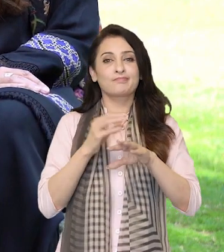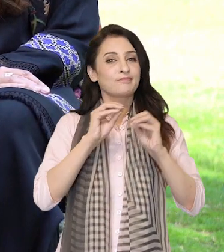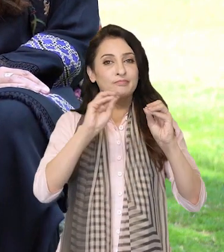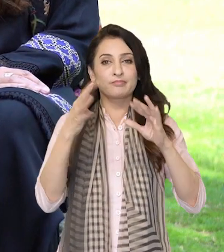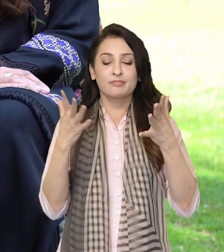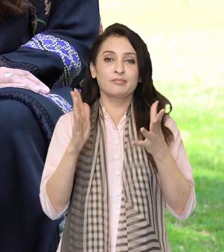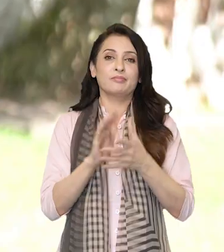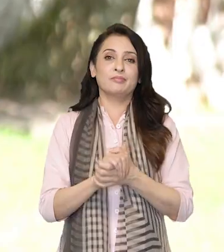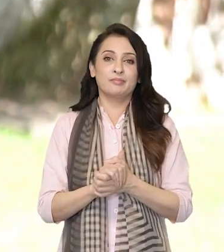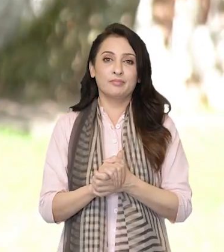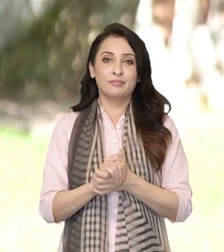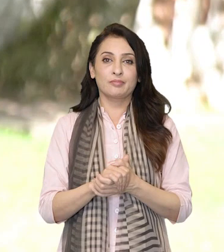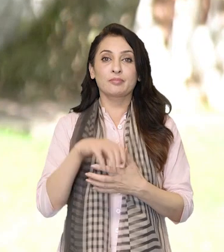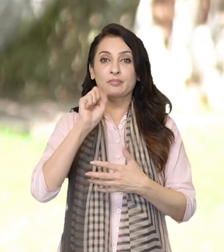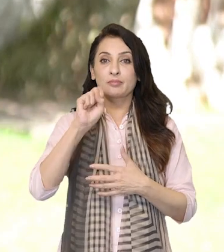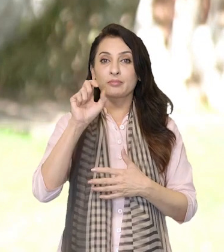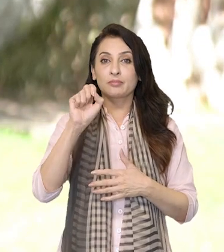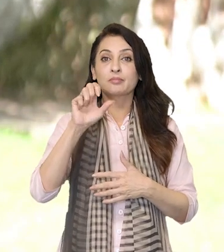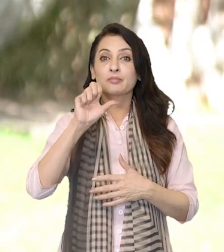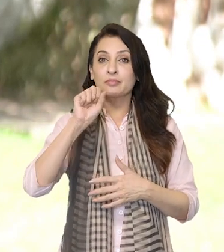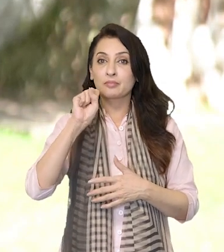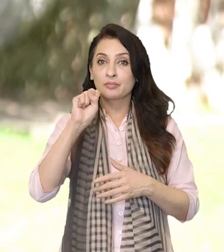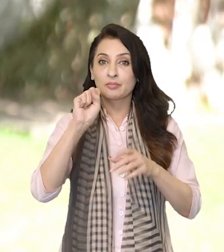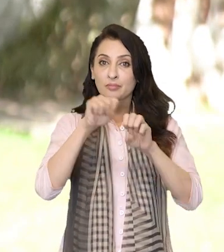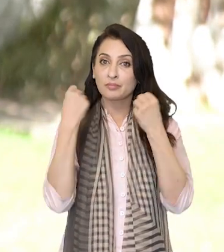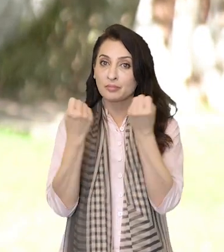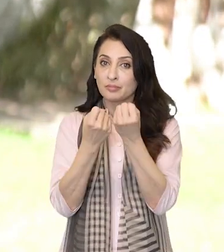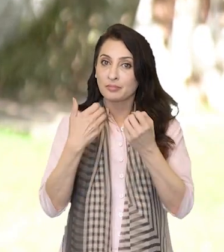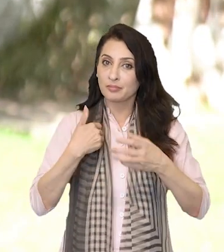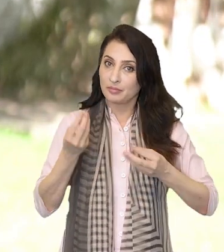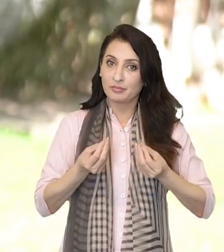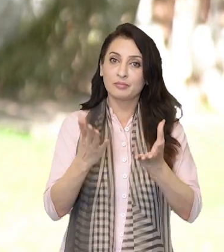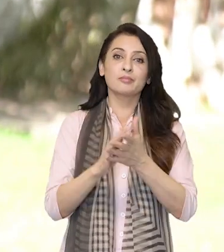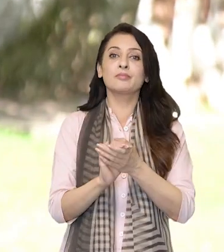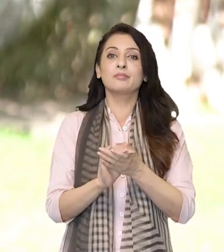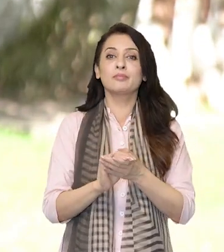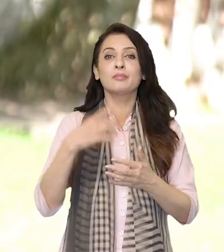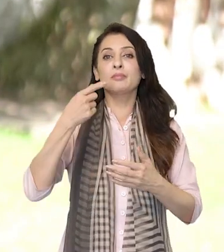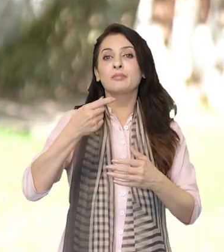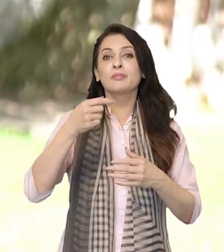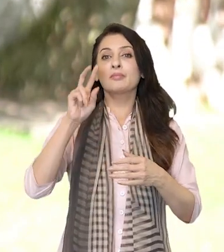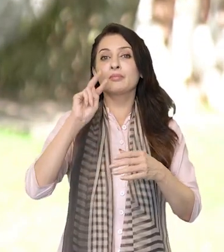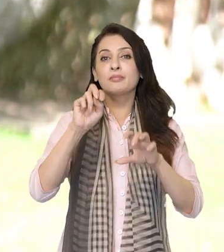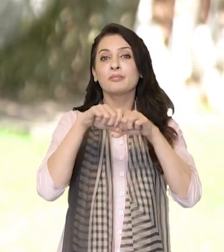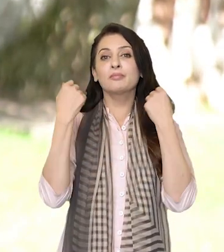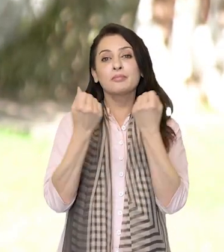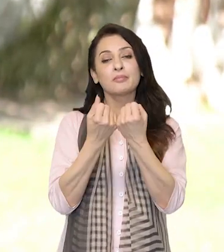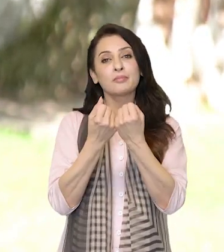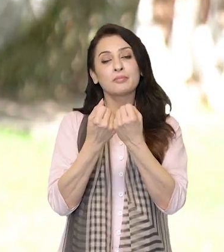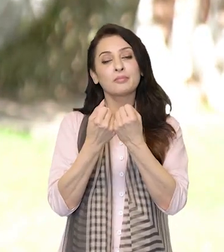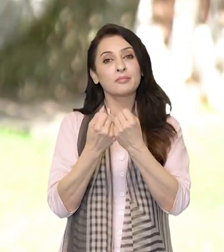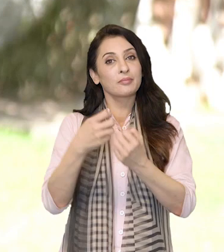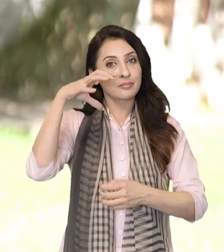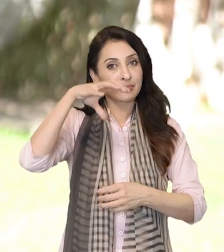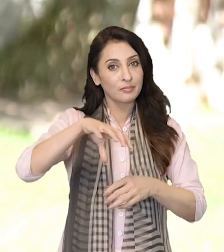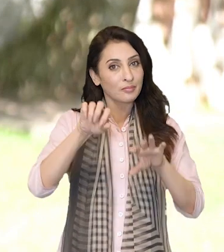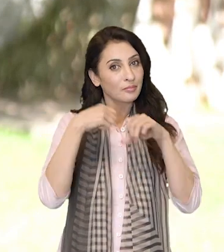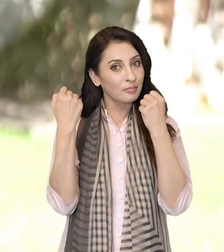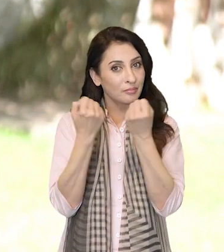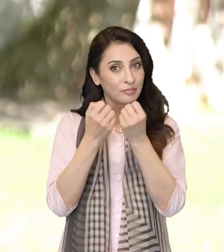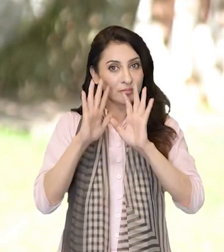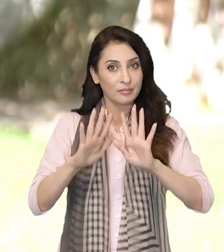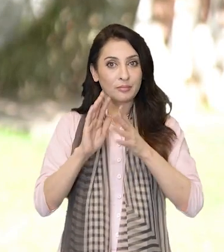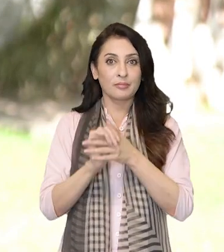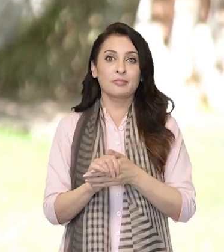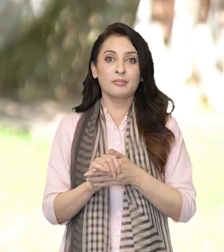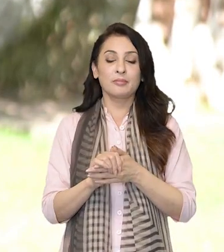सारे शेल्टर्स हैं। उसके बाद SOS से पे हमने शुरू किया। तो बेसिकली गिविंग नेस्ट एक प्लेटफॉर्म है